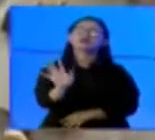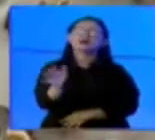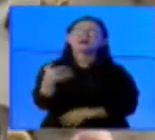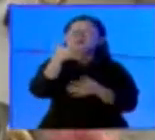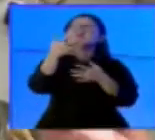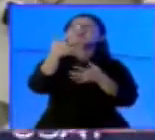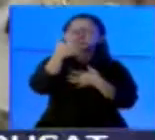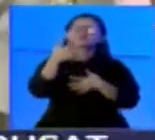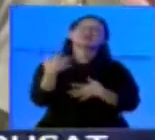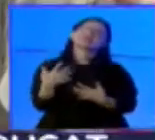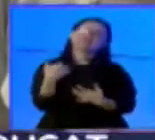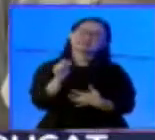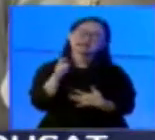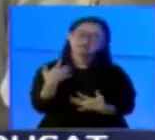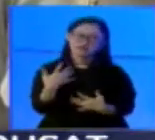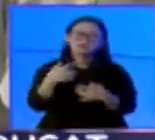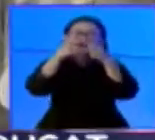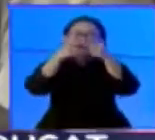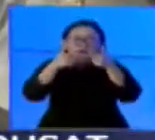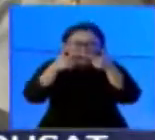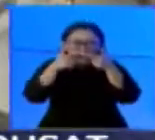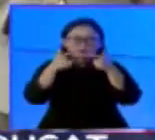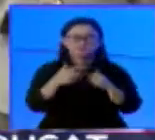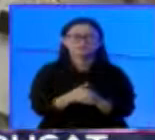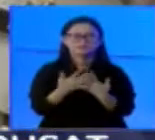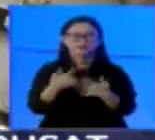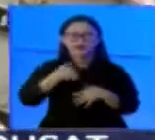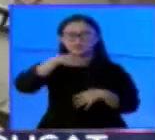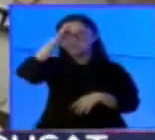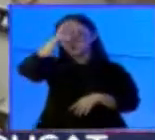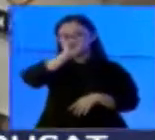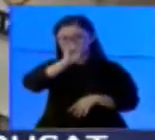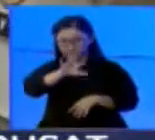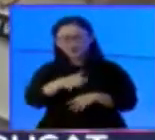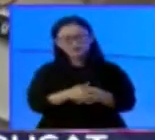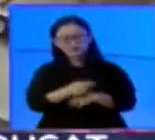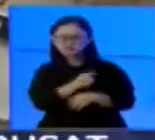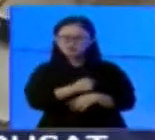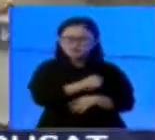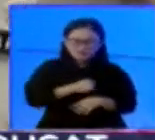edukasi. Kita sudah siapkan film, kita sudah siapkan dari puskesmas,